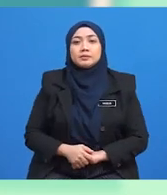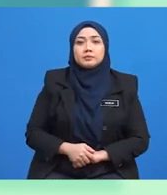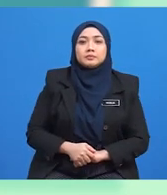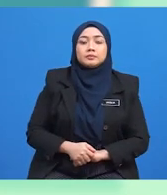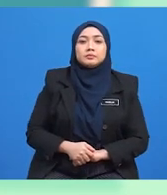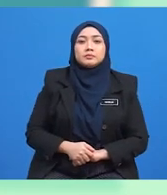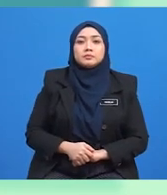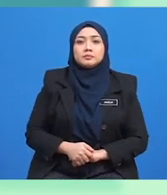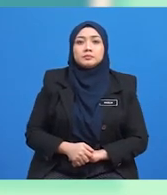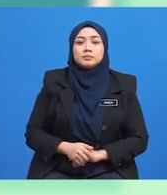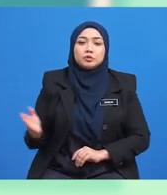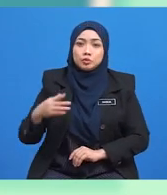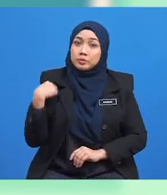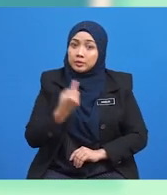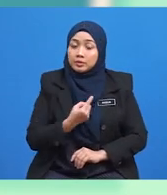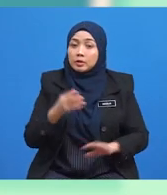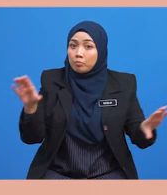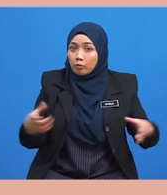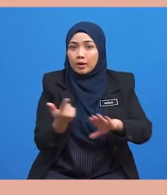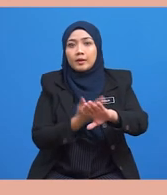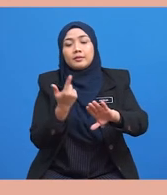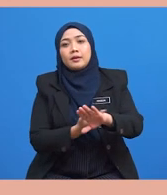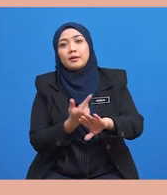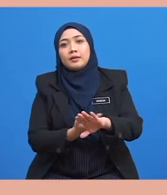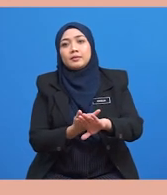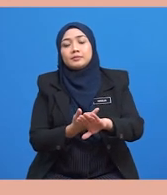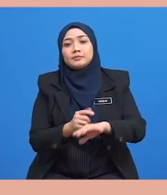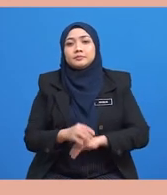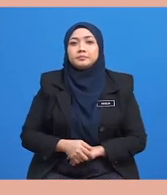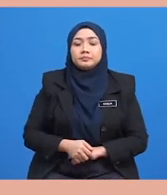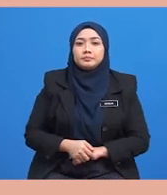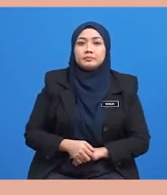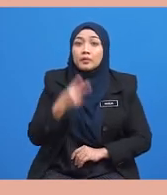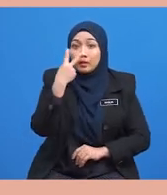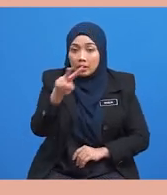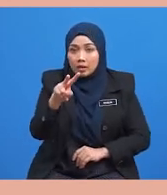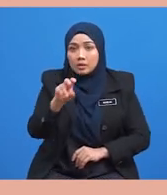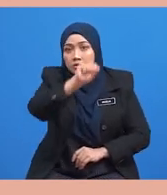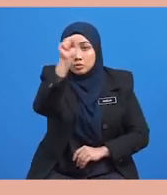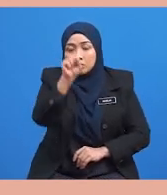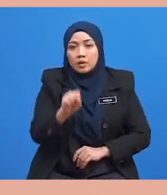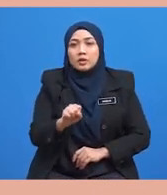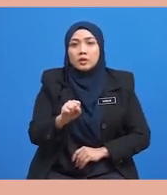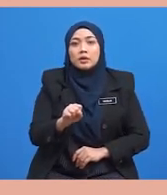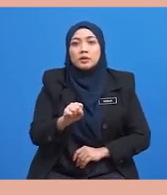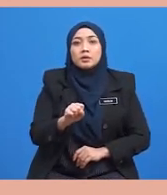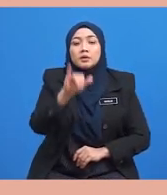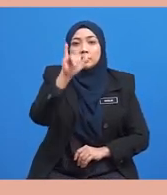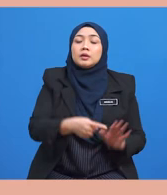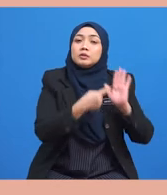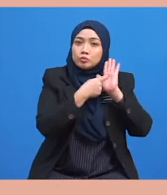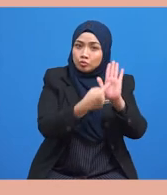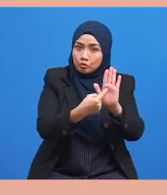cuba selesaikan latihan yang cikgu sediakan ini. Murid-murid boleh lihat paparan dan baca soalan yang